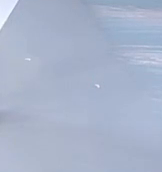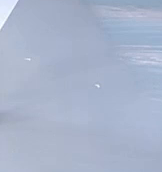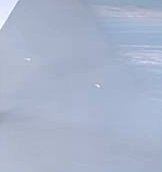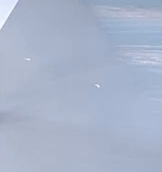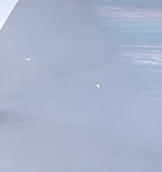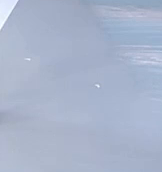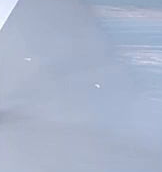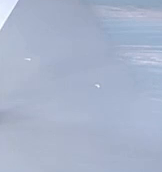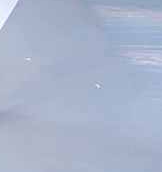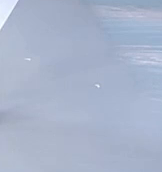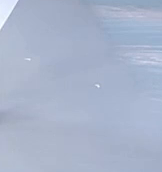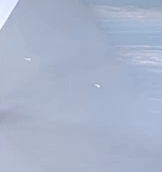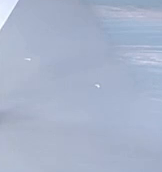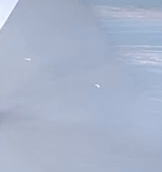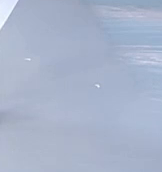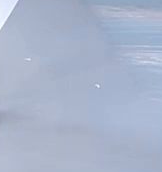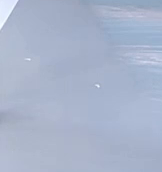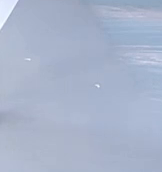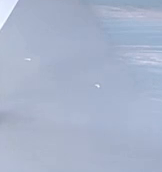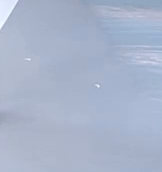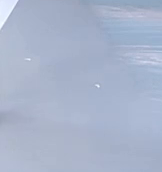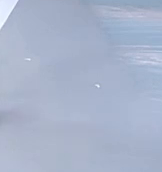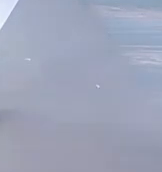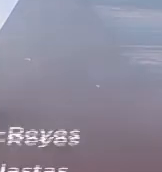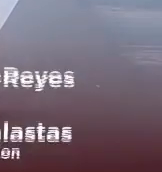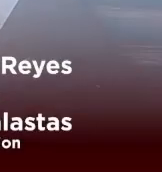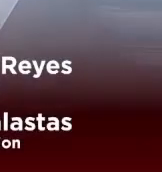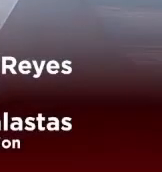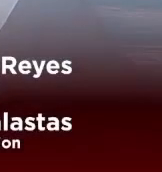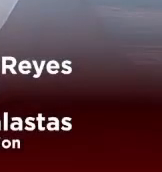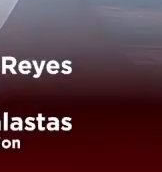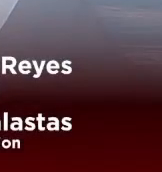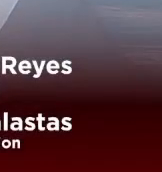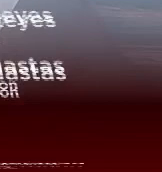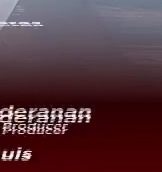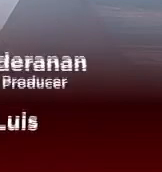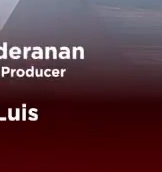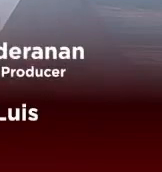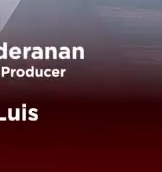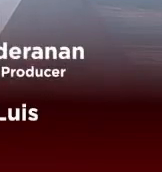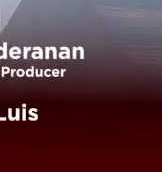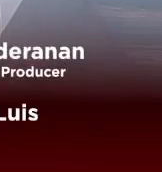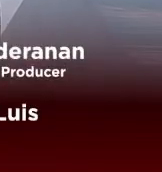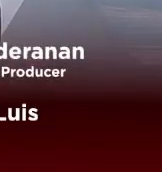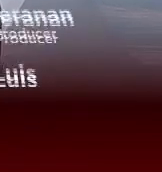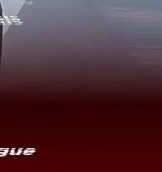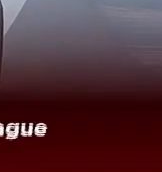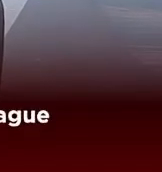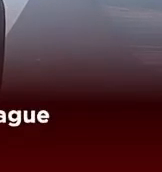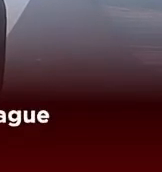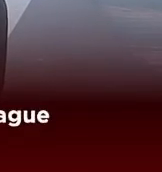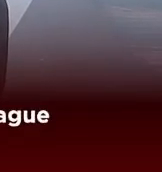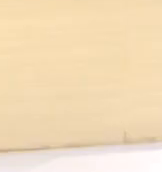salisihan. Abangan sa saksi, susunod na. Ako po si Jun Veneracion. At ako si Leigh Alves. Para sa Pilipino, ito